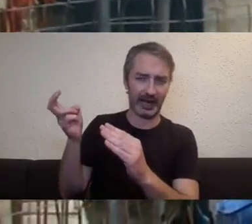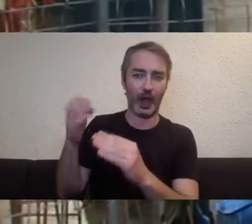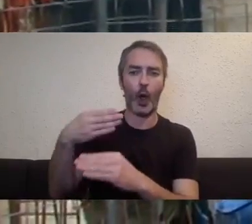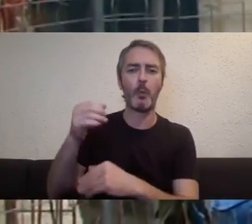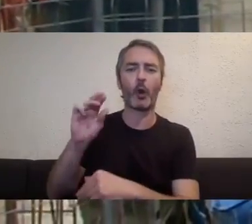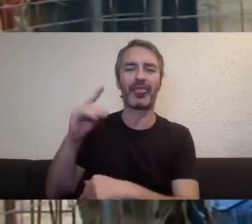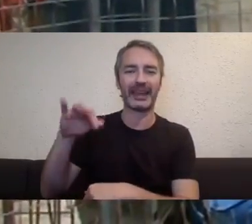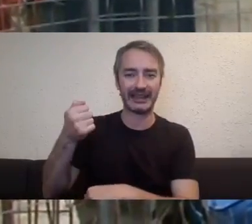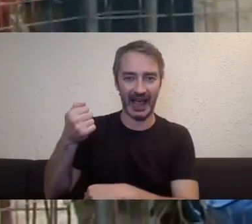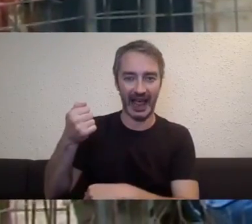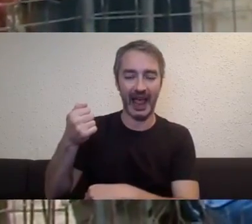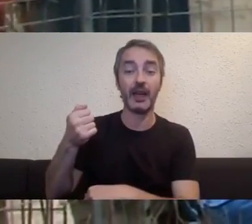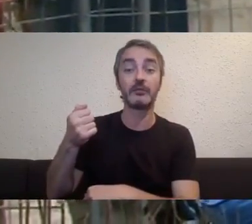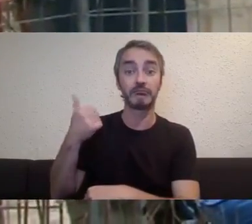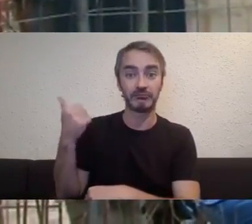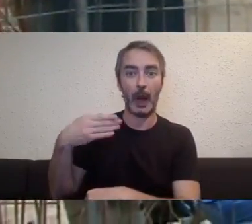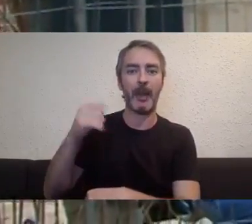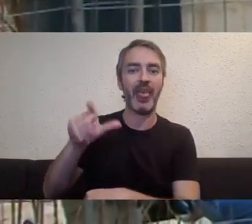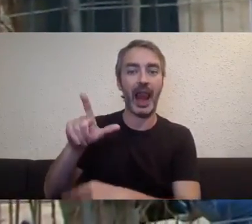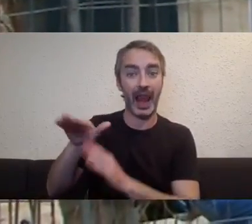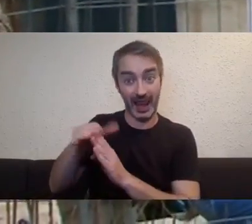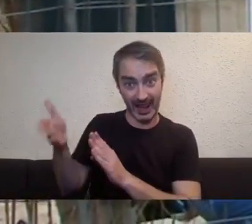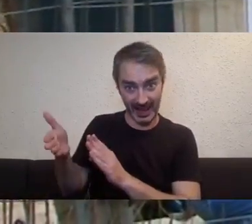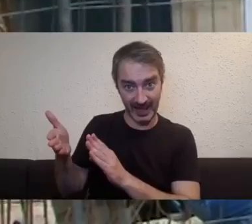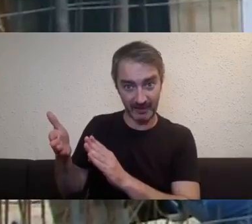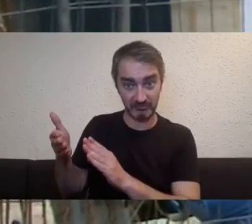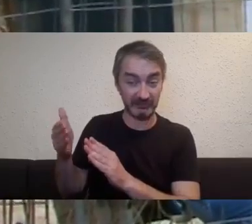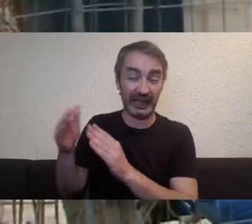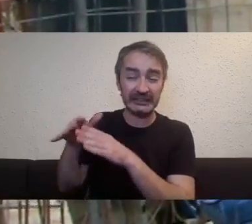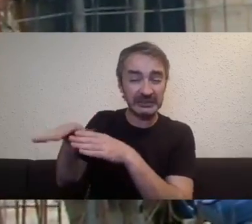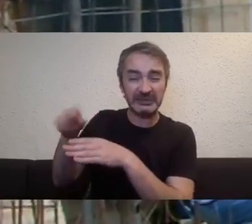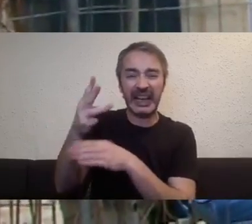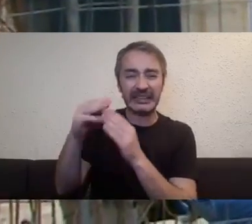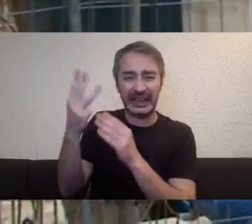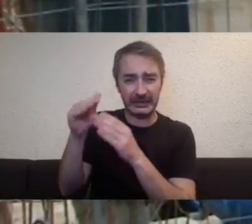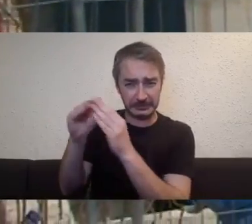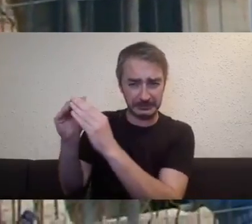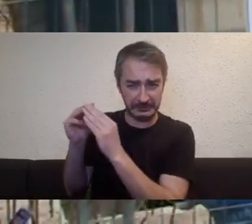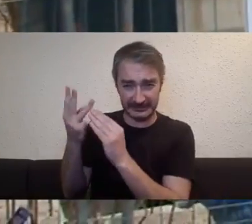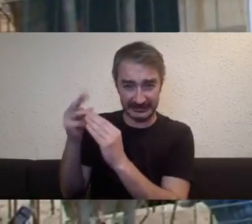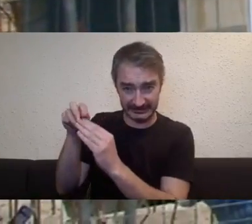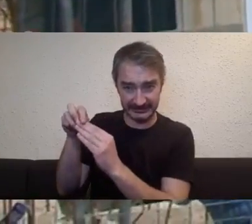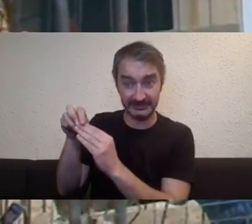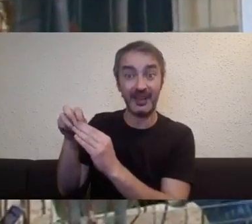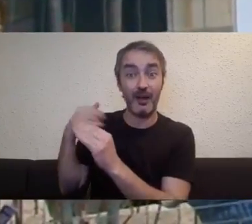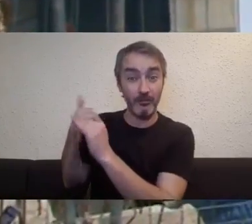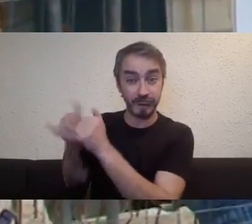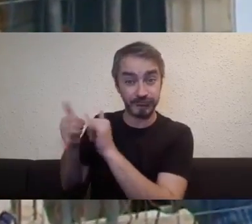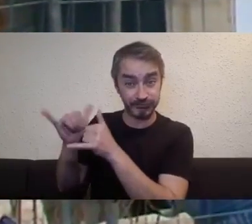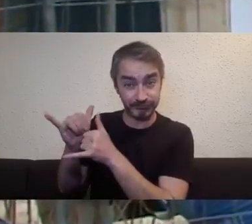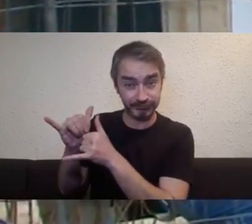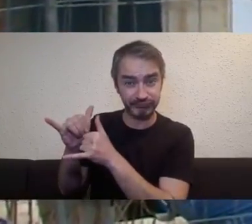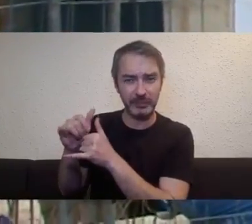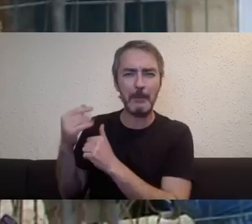allà baix a Bordeta, a l'altra banda, al costat de Badal, que eren l'Esbarzer i bueno, eren un conjunt de tres cases, després